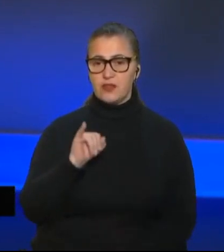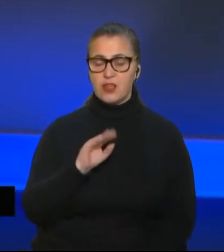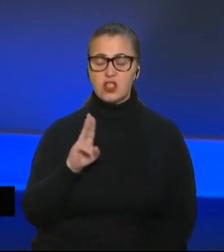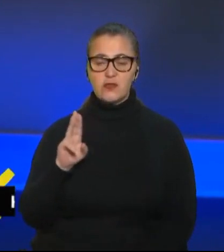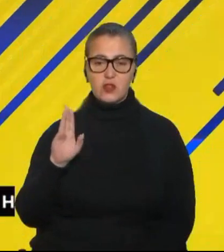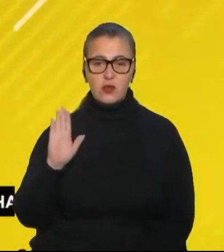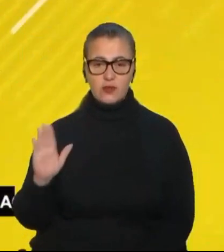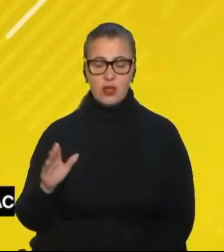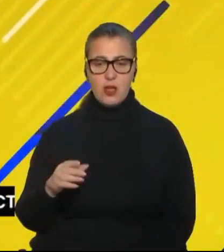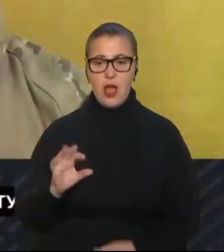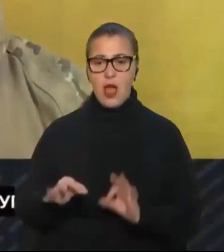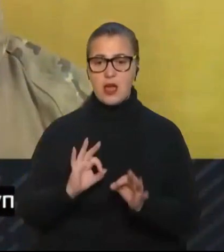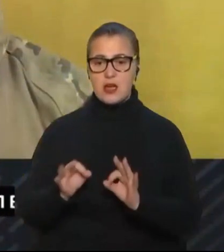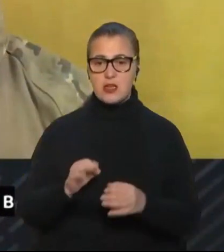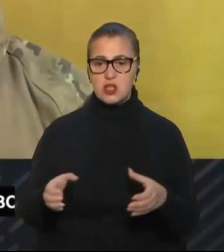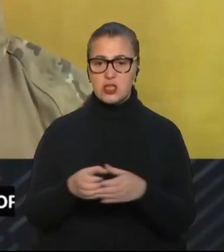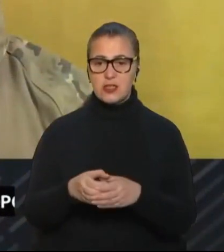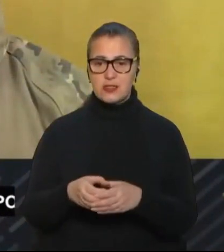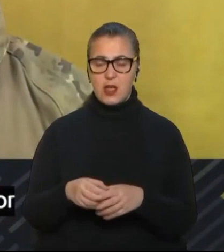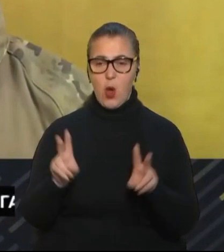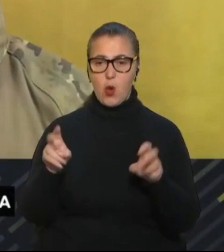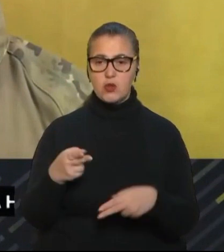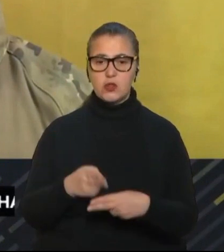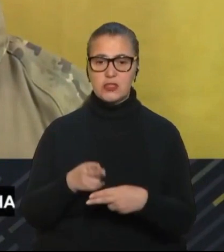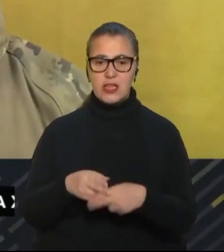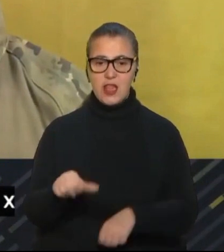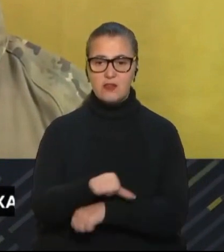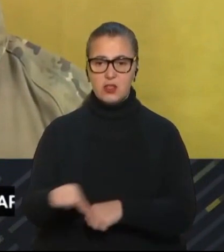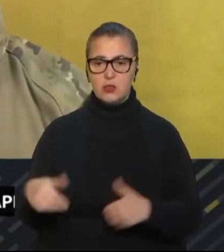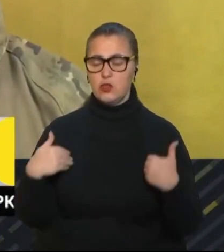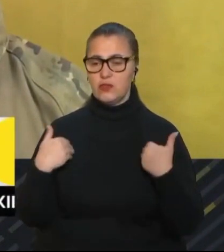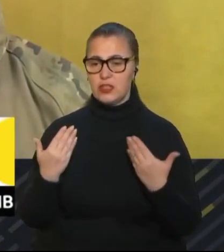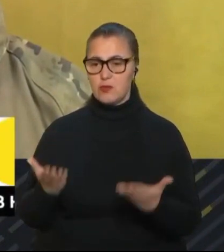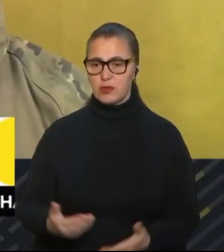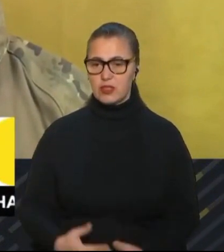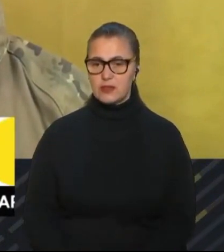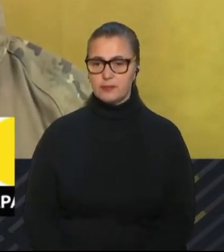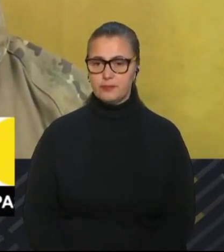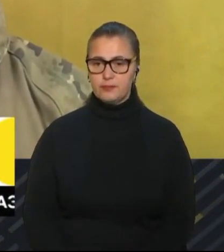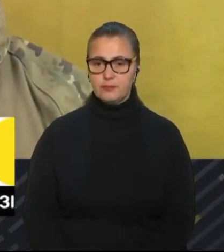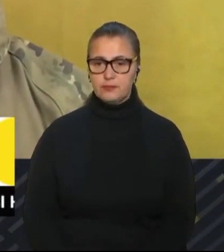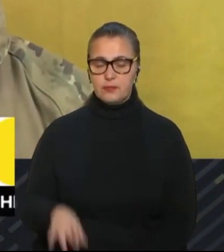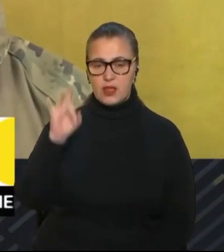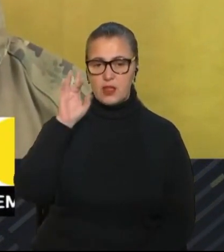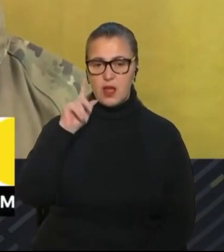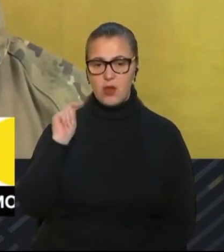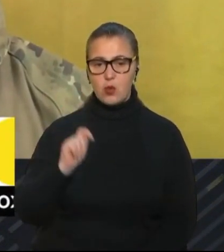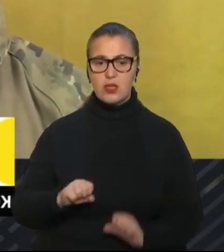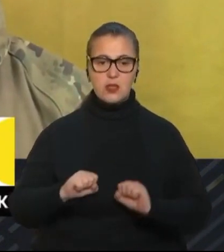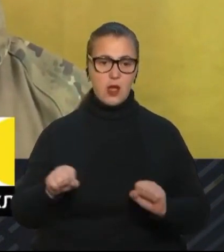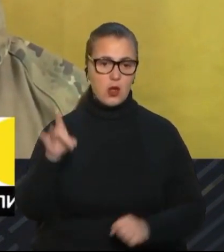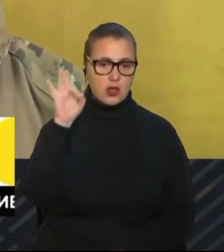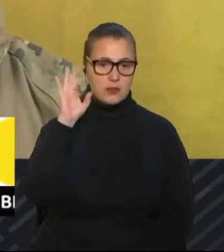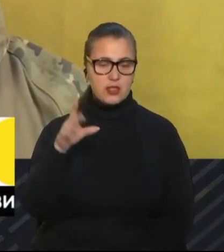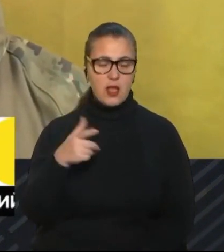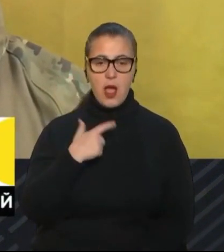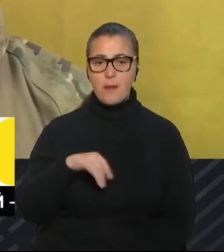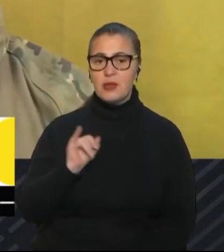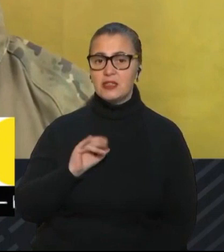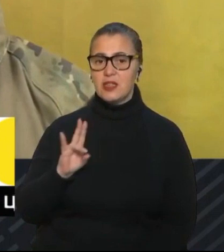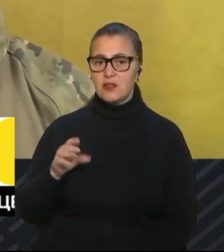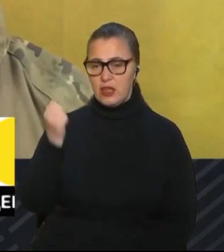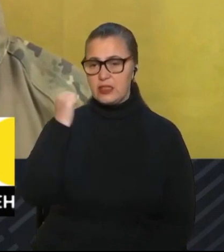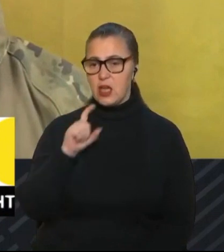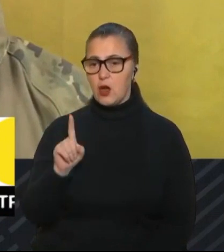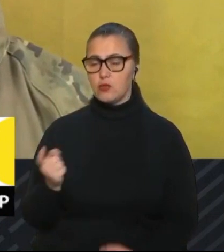це речник загону «Сталевий кордон». Пане Іване, ми вітаємо вас. Слава Україні! Героям слава. Пане Іване, насамперед дякуємо